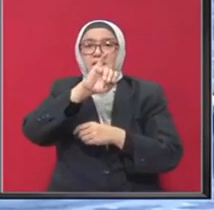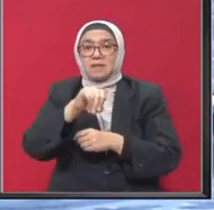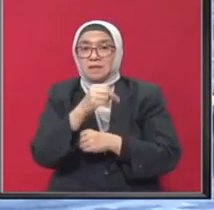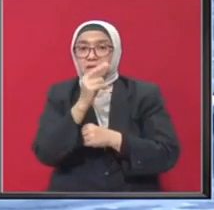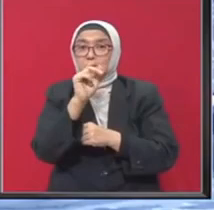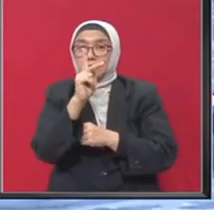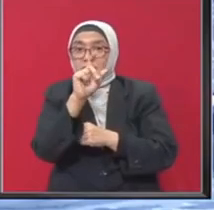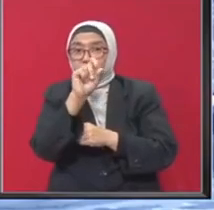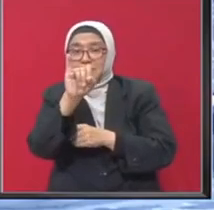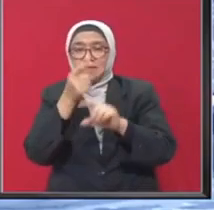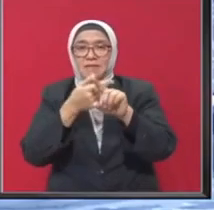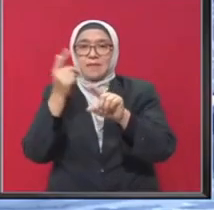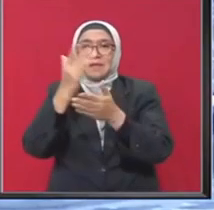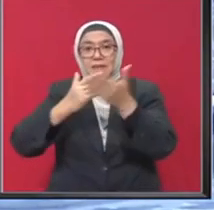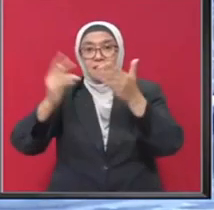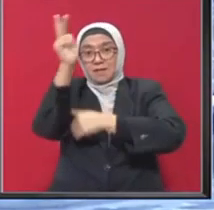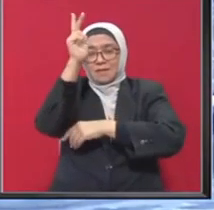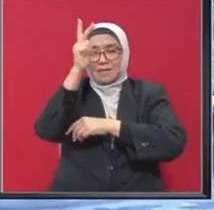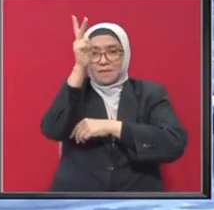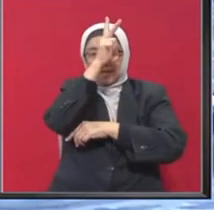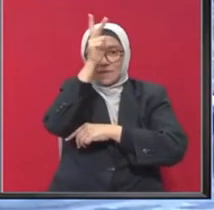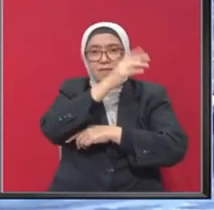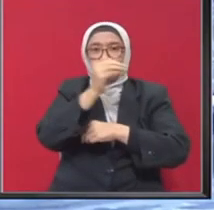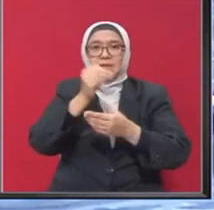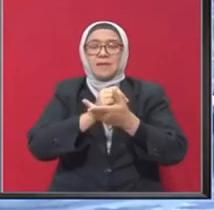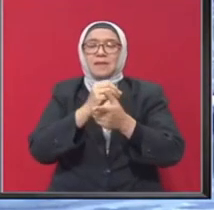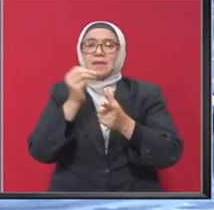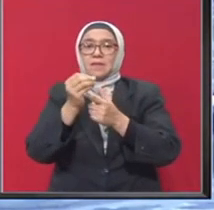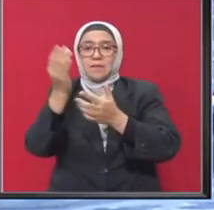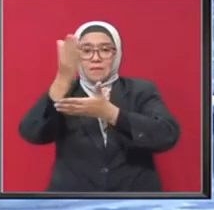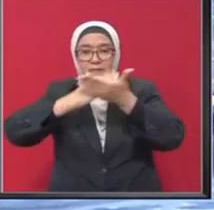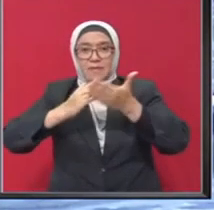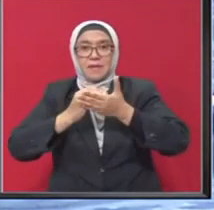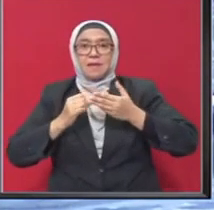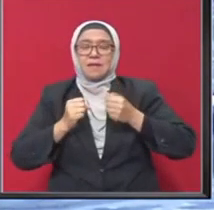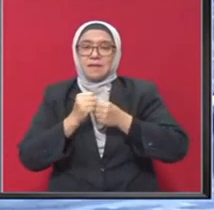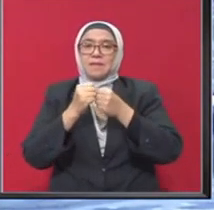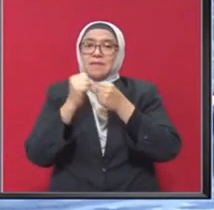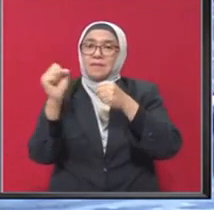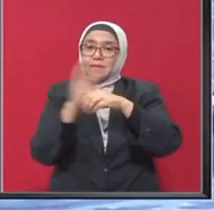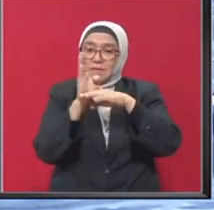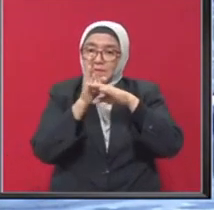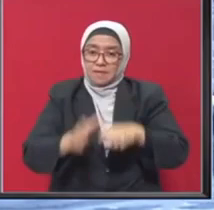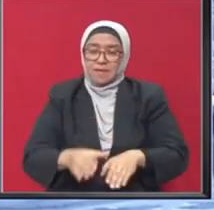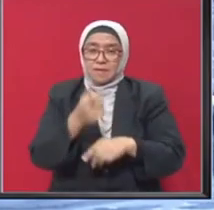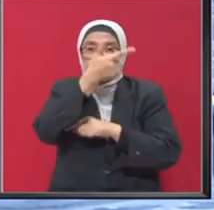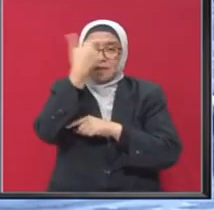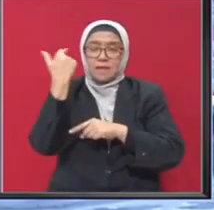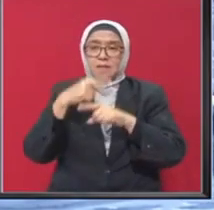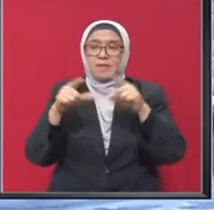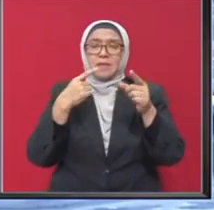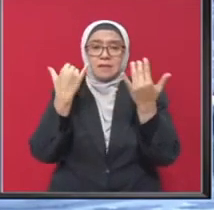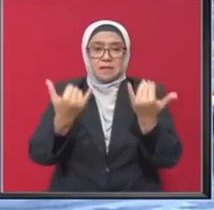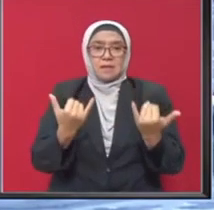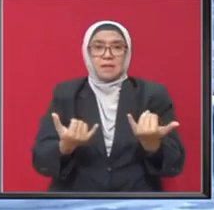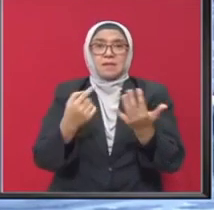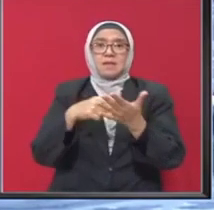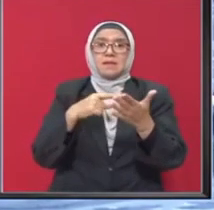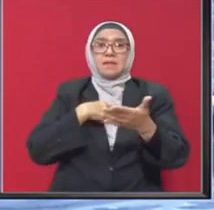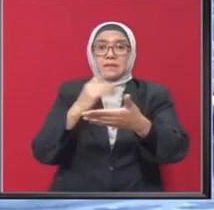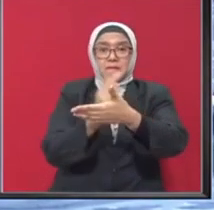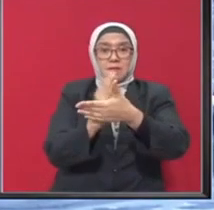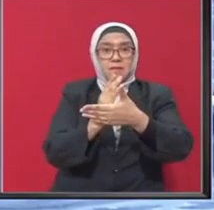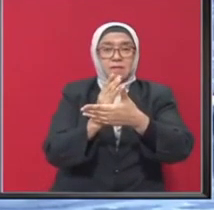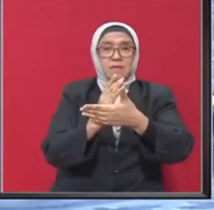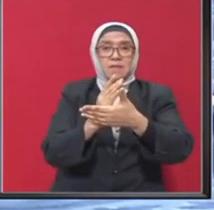syari'at walaupun terhadap kerajaan dana buat masa ini ya creehack Serikat telah mendapat interim inkjet